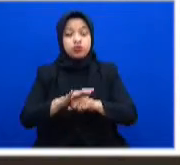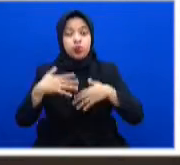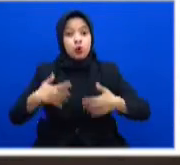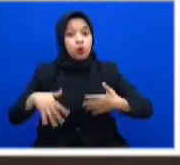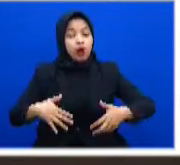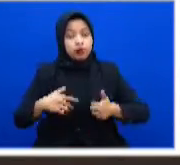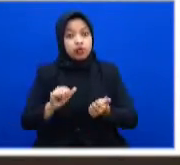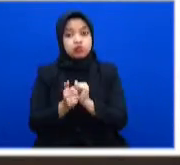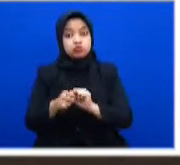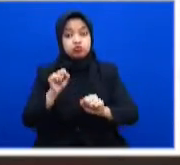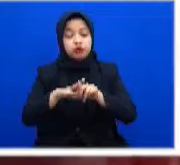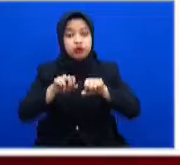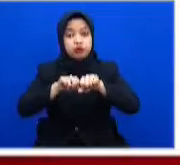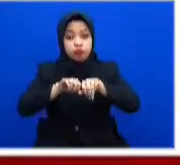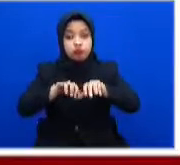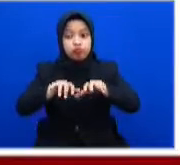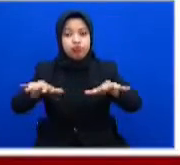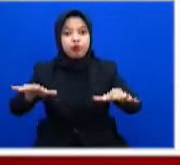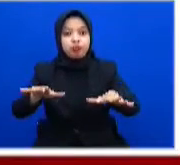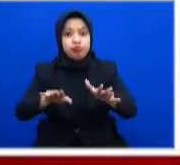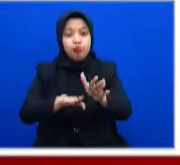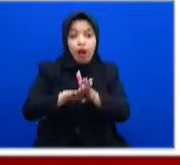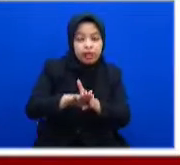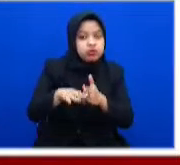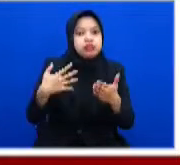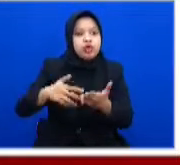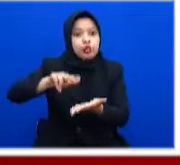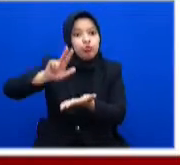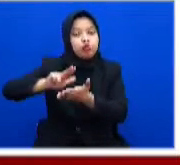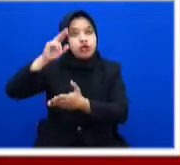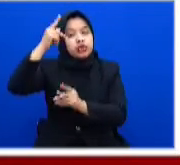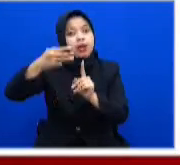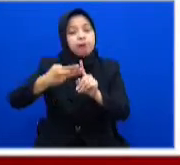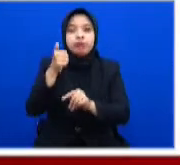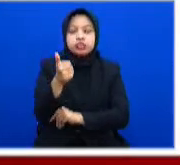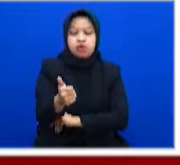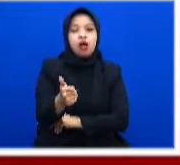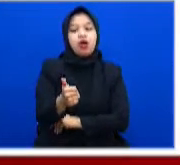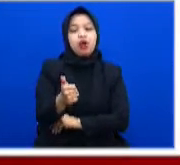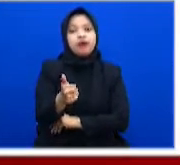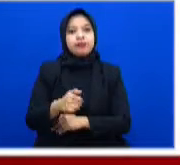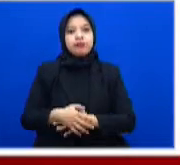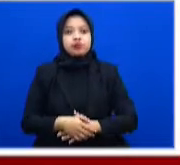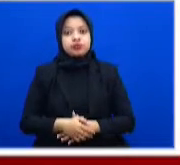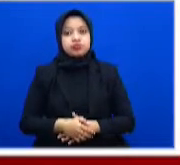memang lebih sambil ketakutan seperti itu dibilang kan sebenarnya